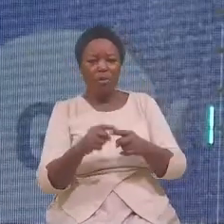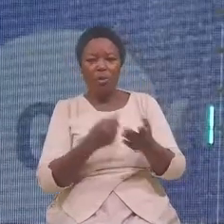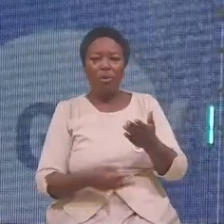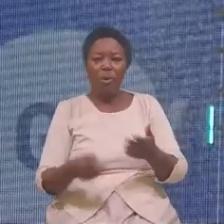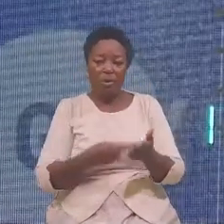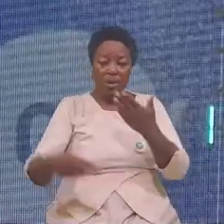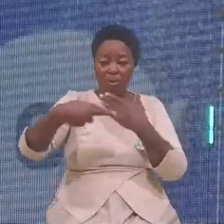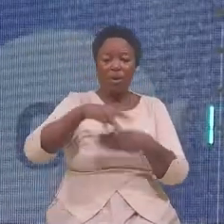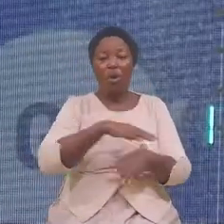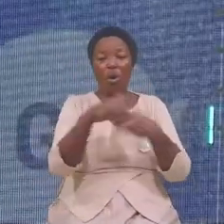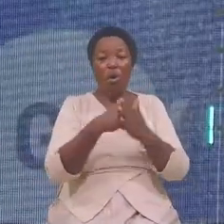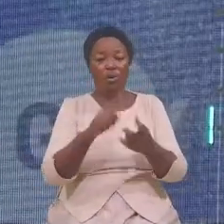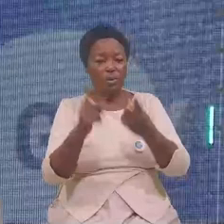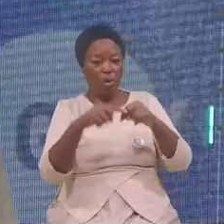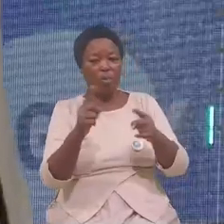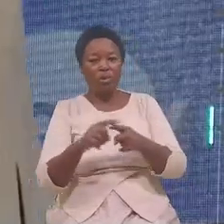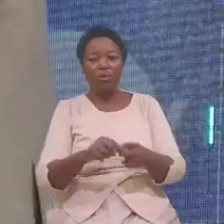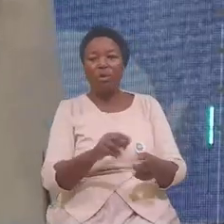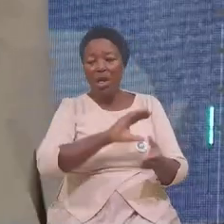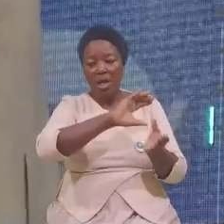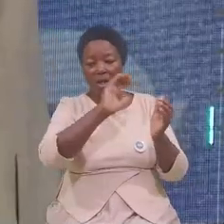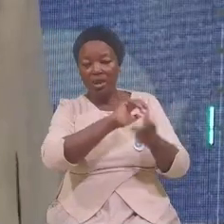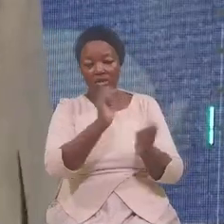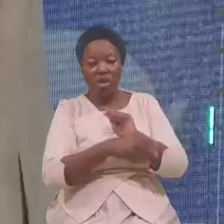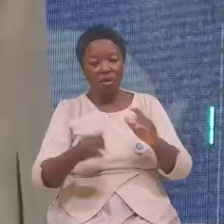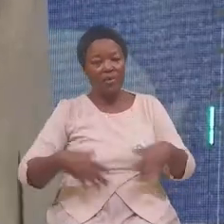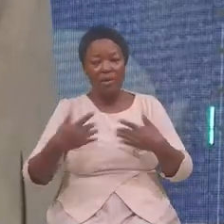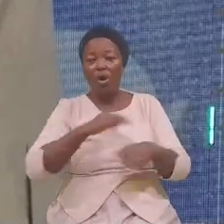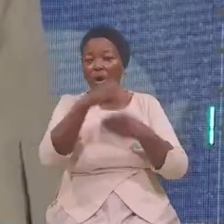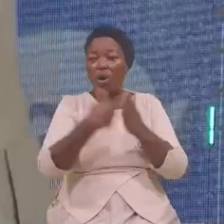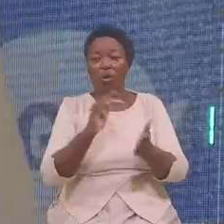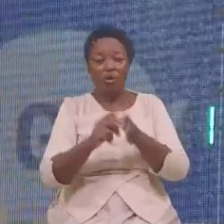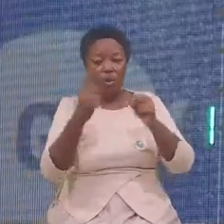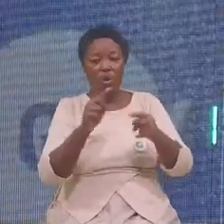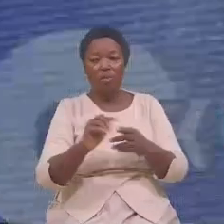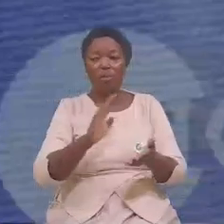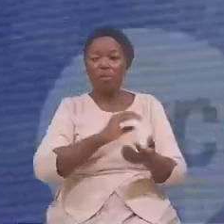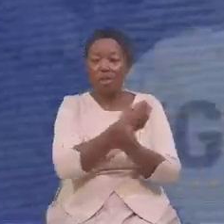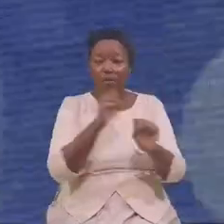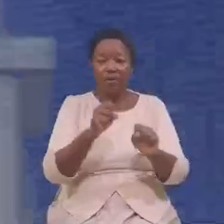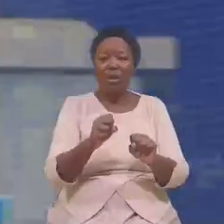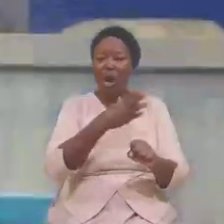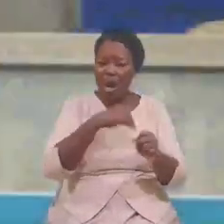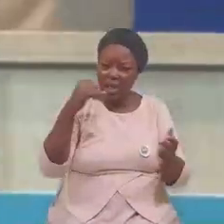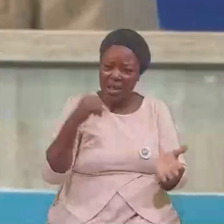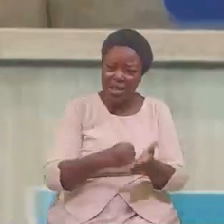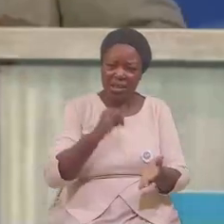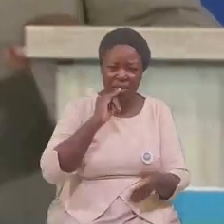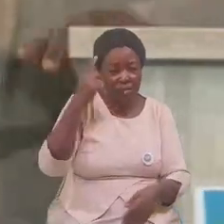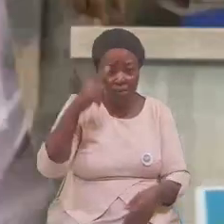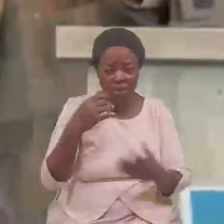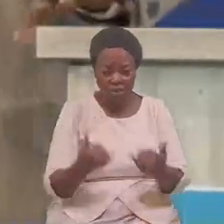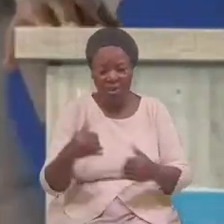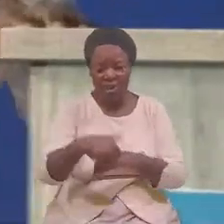tous parviennent à la régénération. Il veut que tous parviennent à la rédemption. Comme c'est pour toi ce soir,